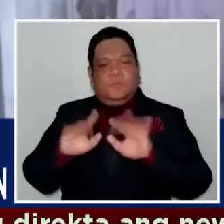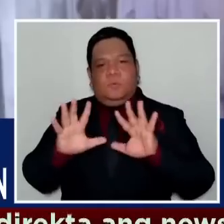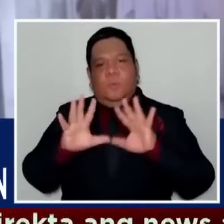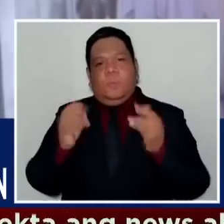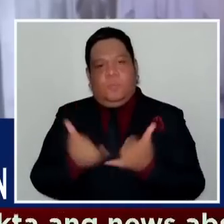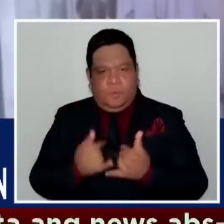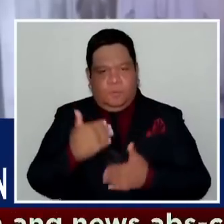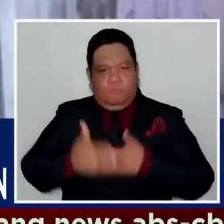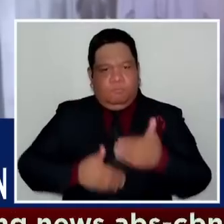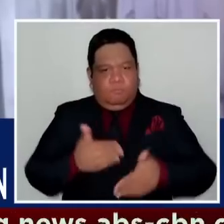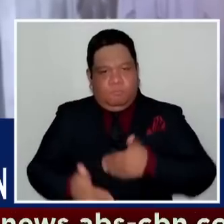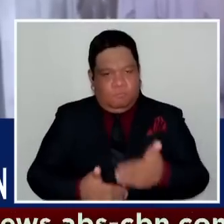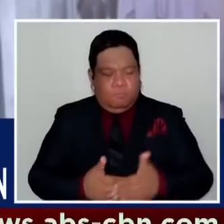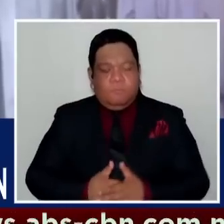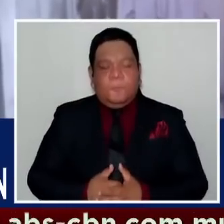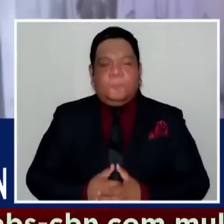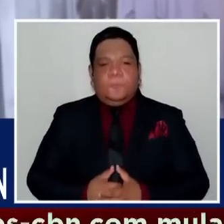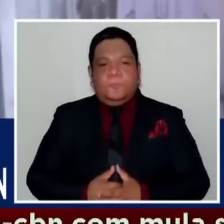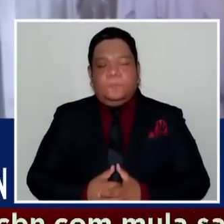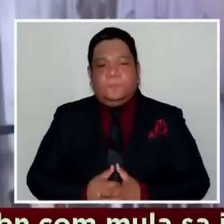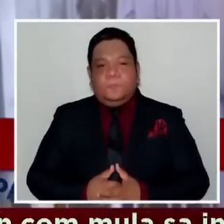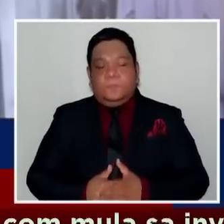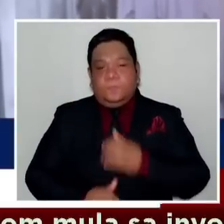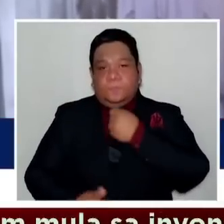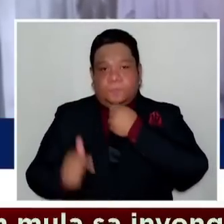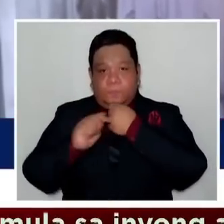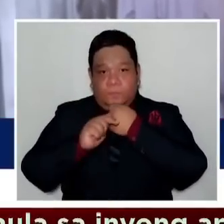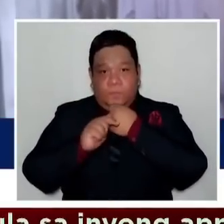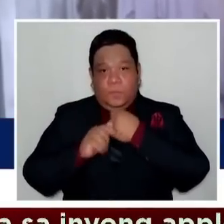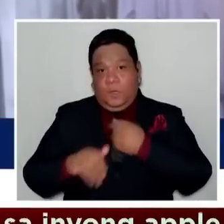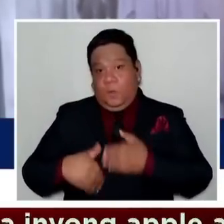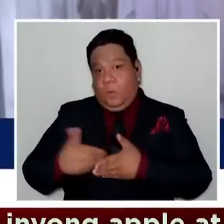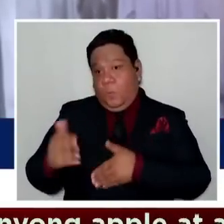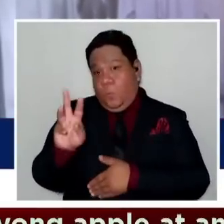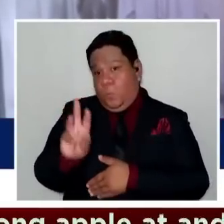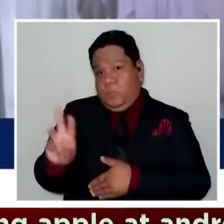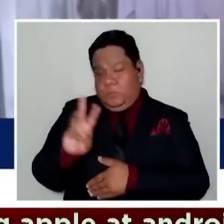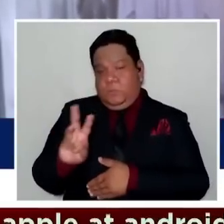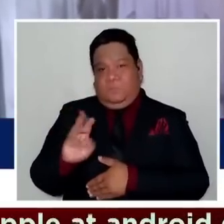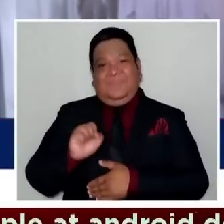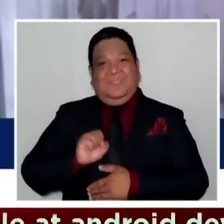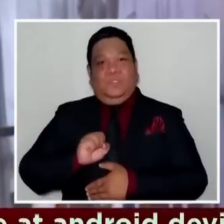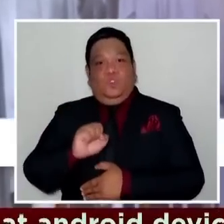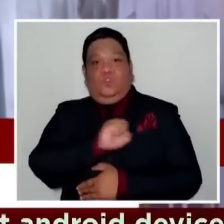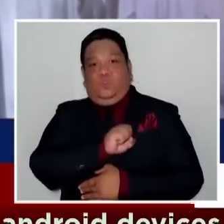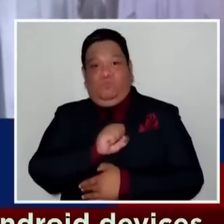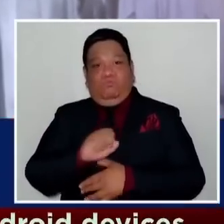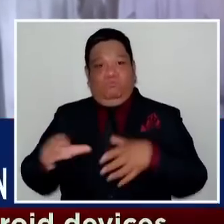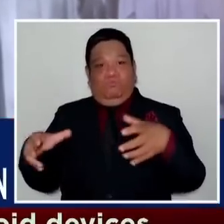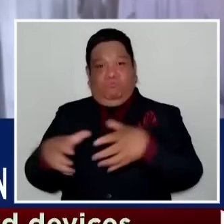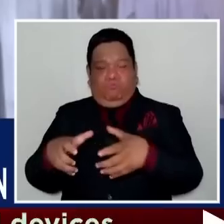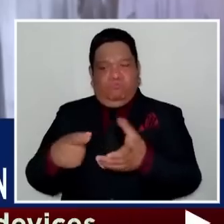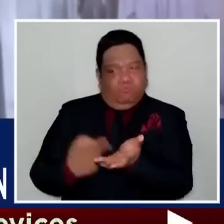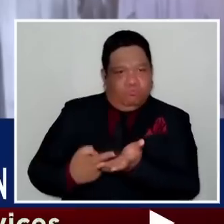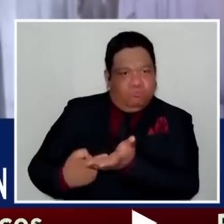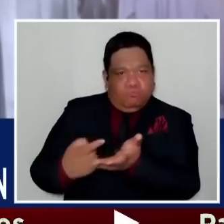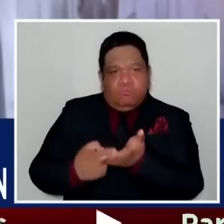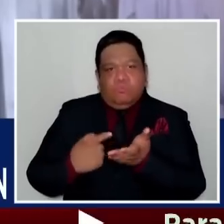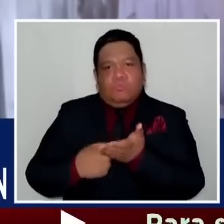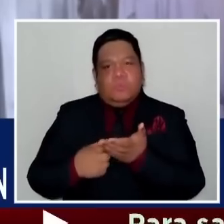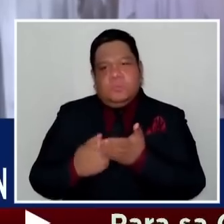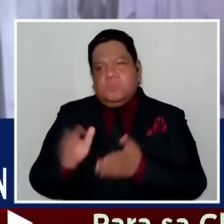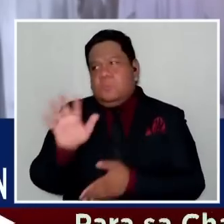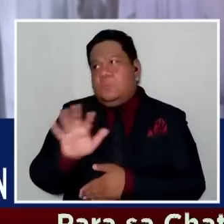inooperasyon. Sa Miyerkules, bubuksan na ng Senate Labor Committee yung diskusyon doon sa halos 20 panukalang batas